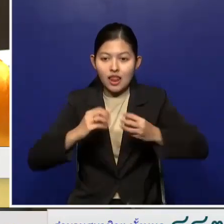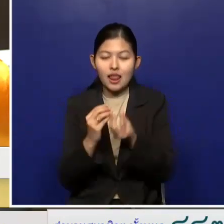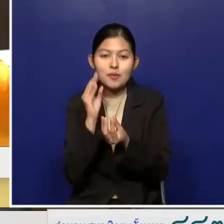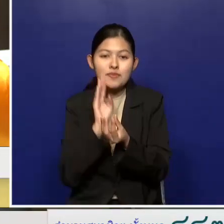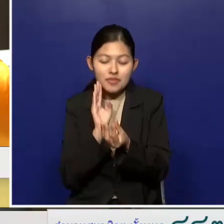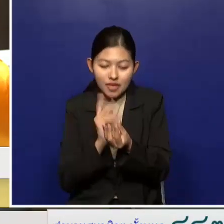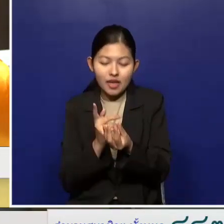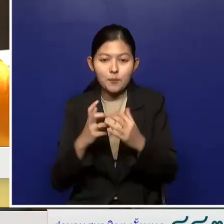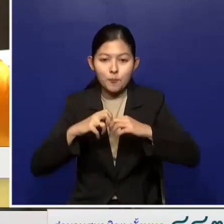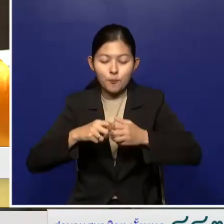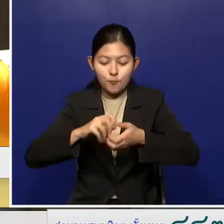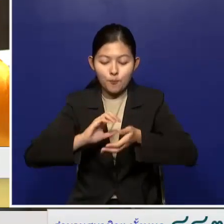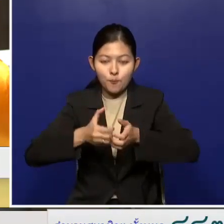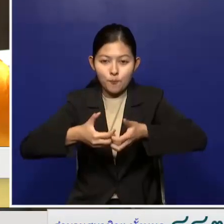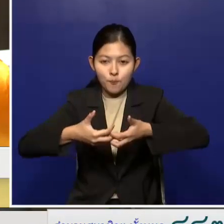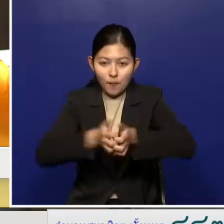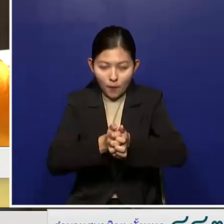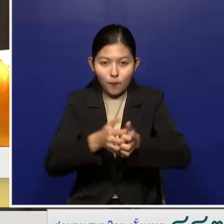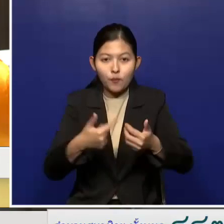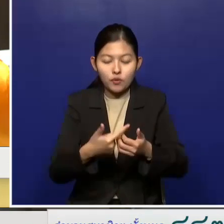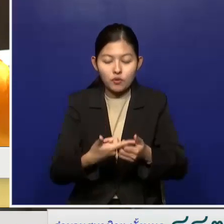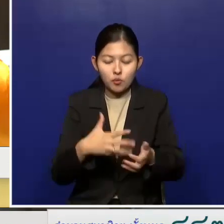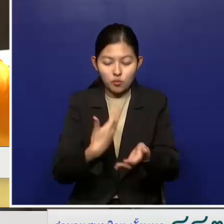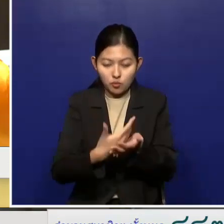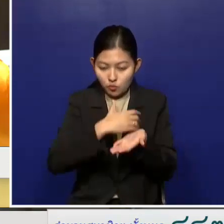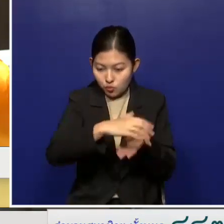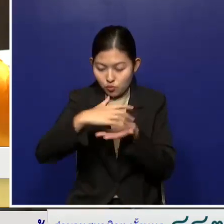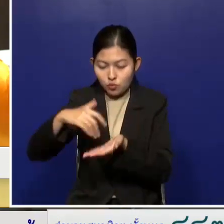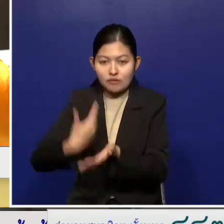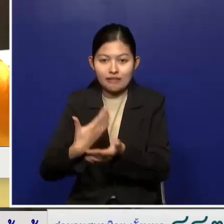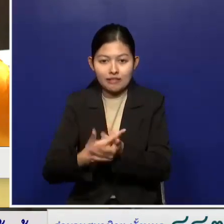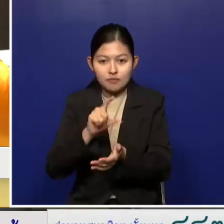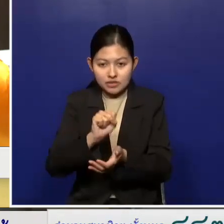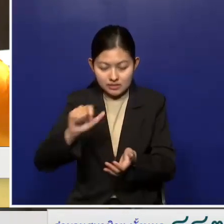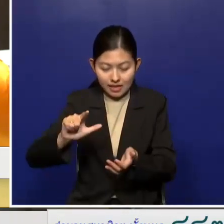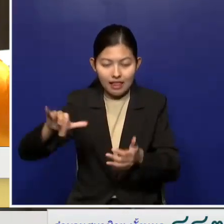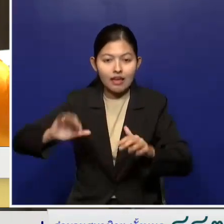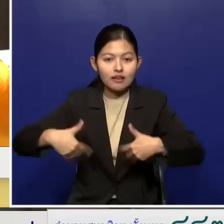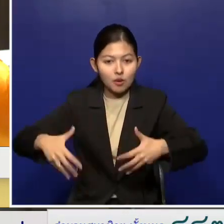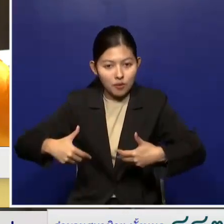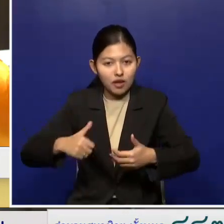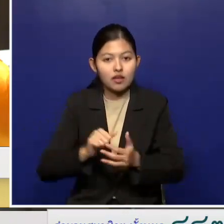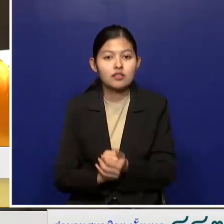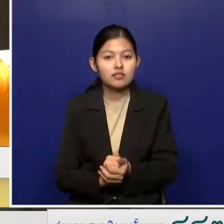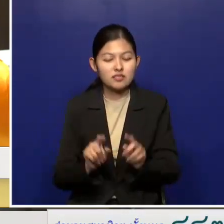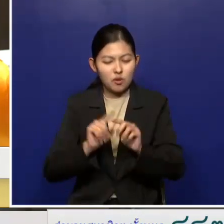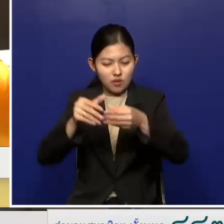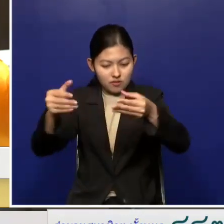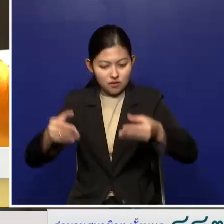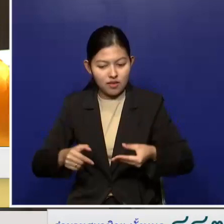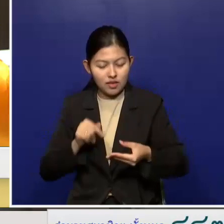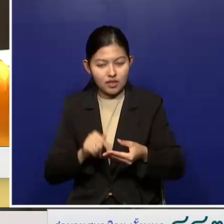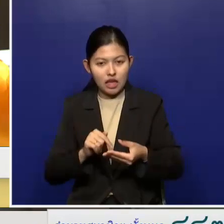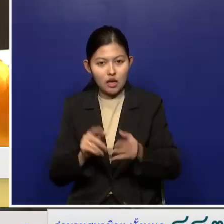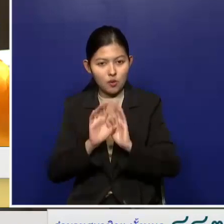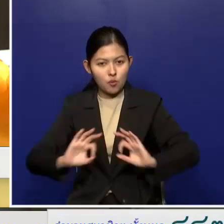ยส่งออกเป็นมูลค่าเป็นแสนล้านแต่ว่าในรายงานฉบับนี้กลับให้ความสำคัญกับภา